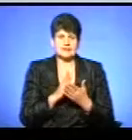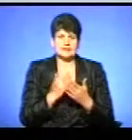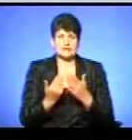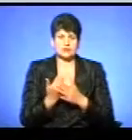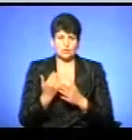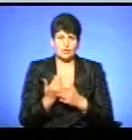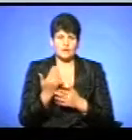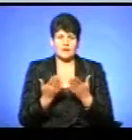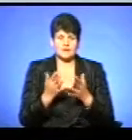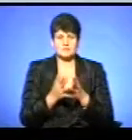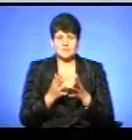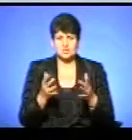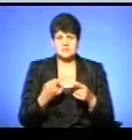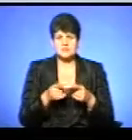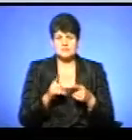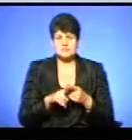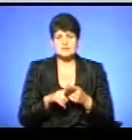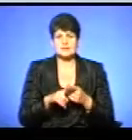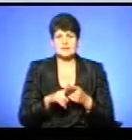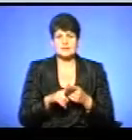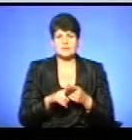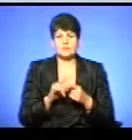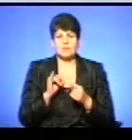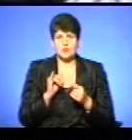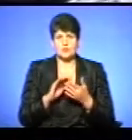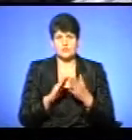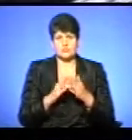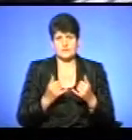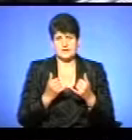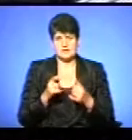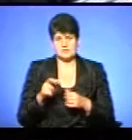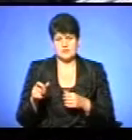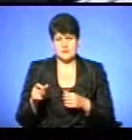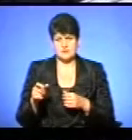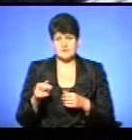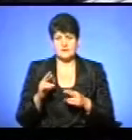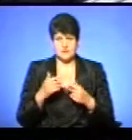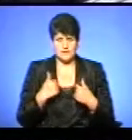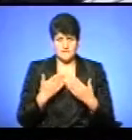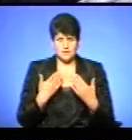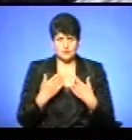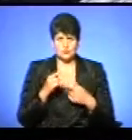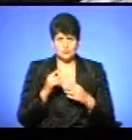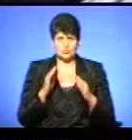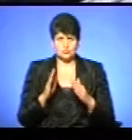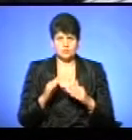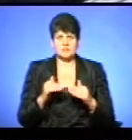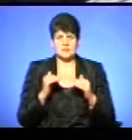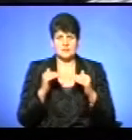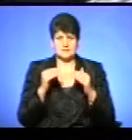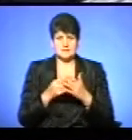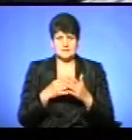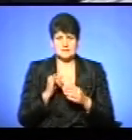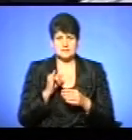але переважна більшість – це зовсім погані умови для людей. Як я відношуся до того, що буду піднімати ціни, звичайно,